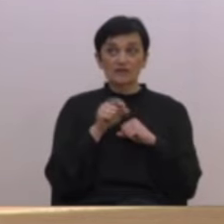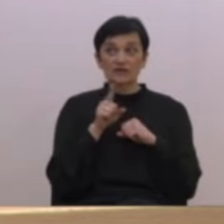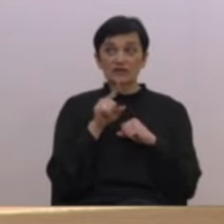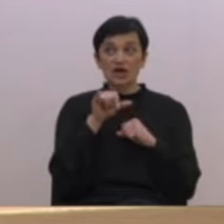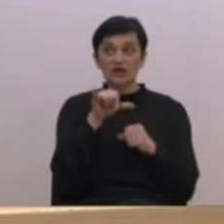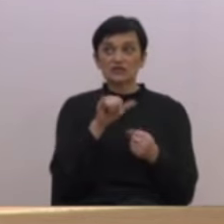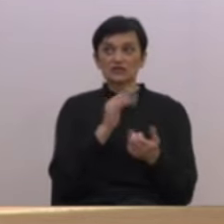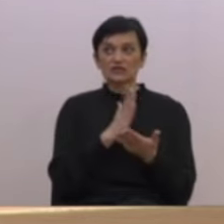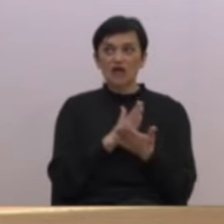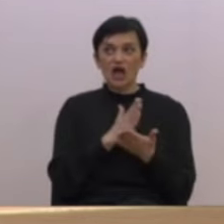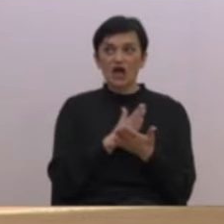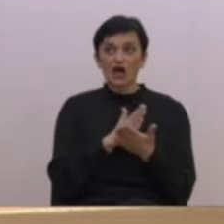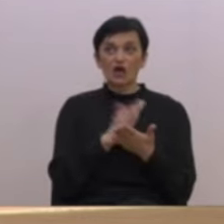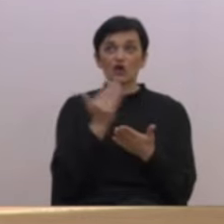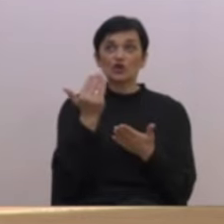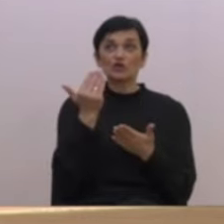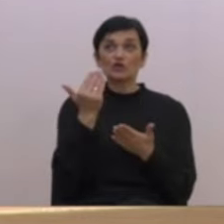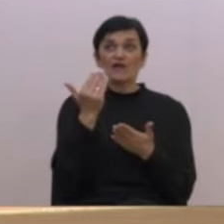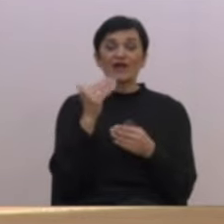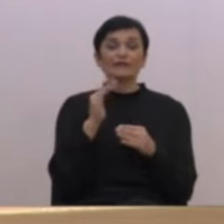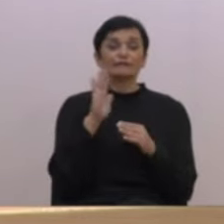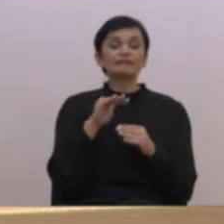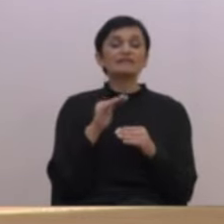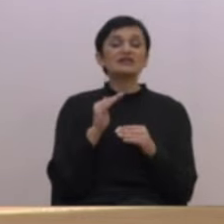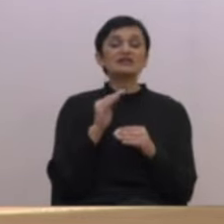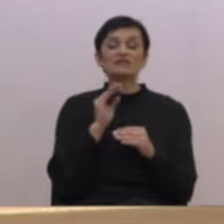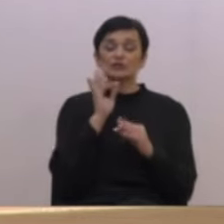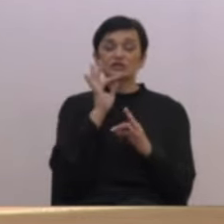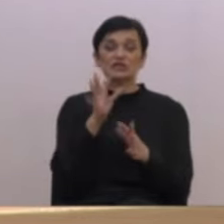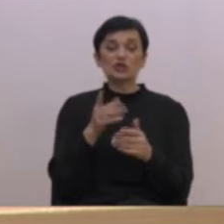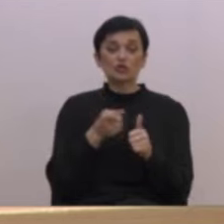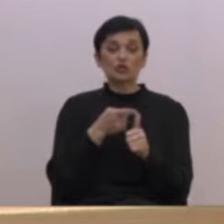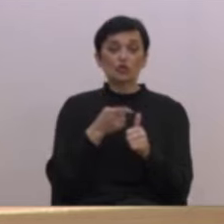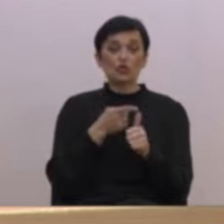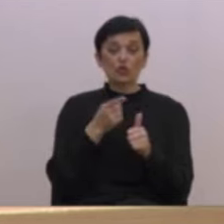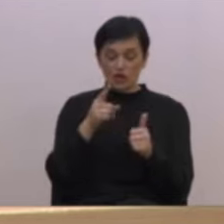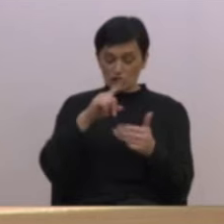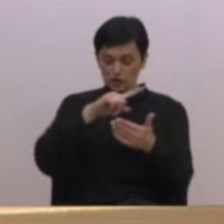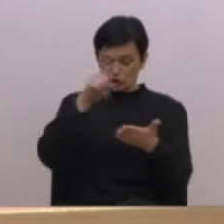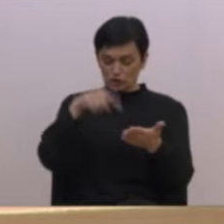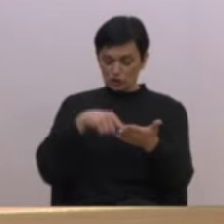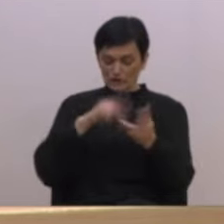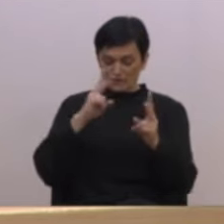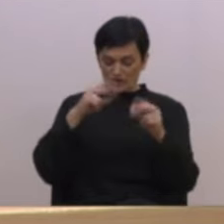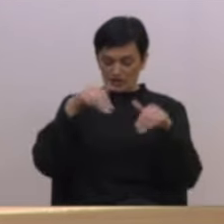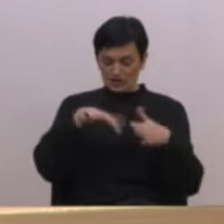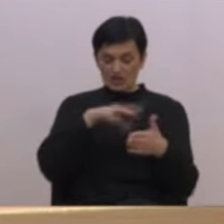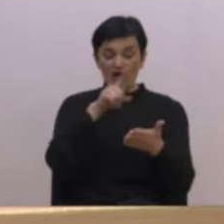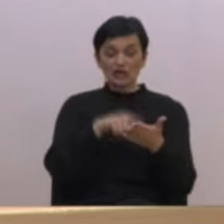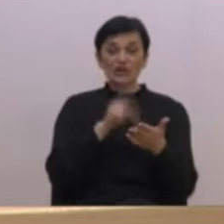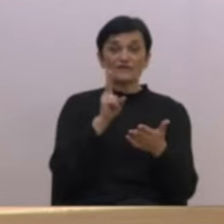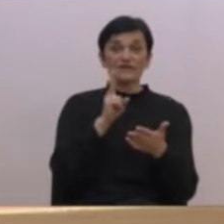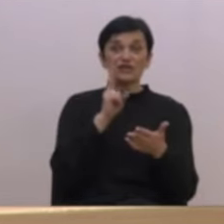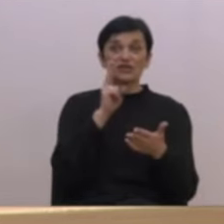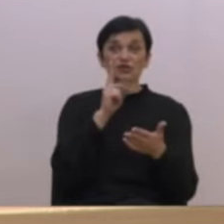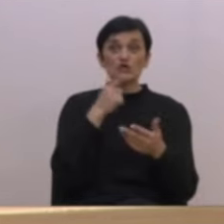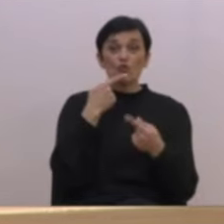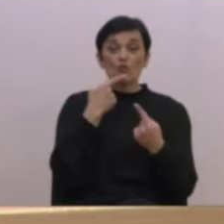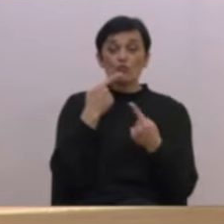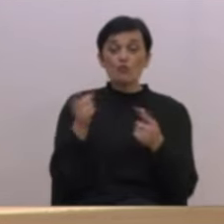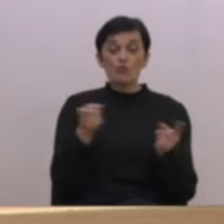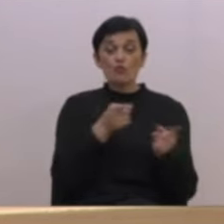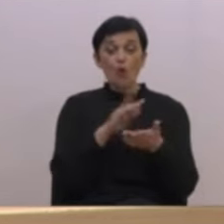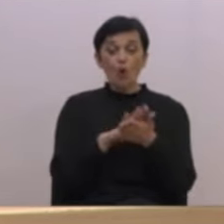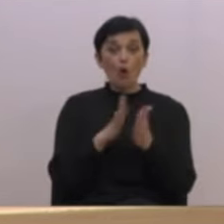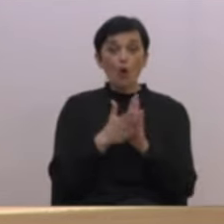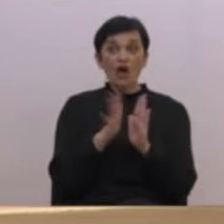აქვთ, რასაც თქვენ წყალობად უთვლიდით და სინამდვილეში შემთხვევითი შეკითხვა კი არ არის, ვინ გადაწყვიტა ესა იქ ვინ მოელაპარაკა. თურმე